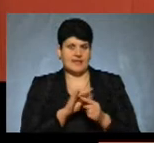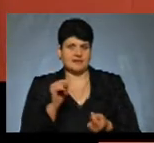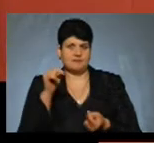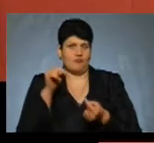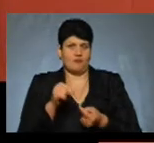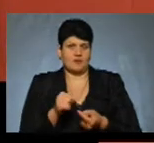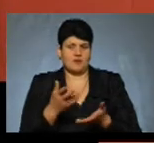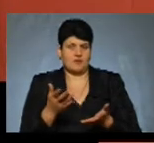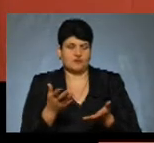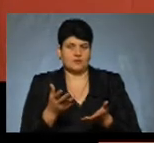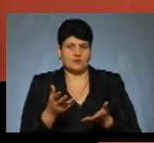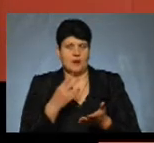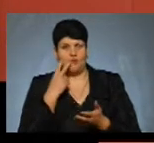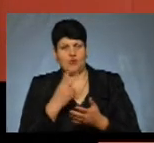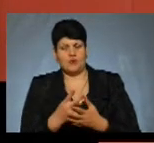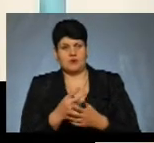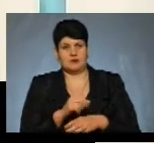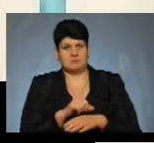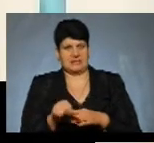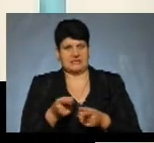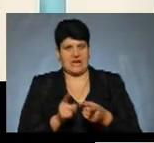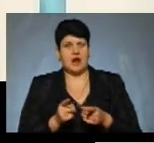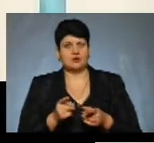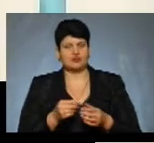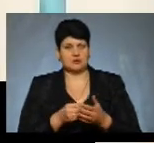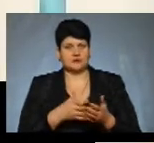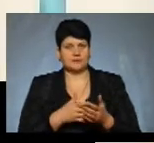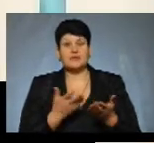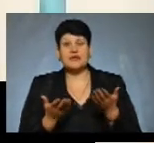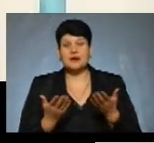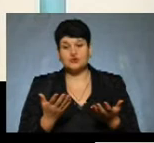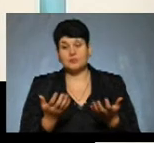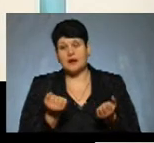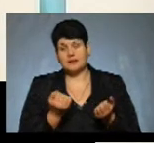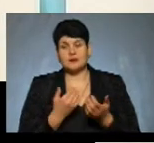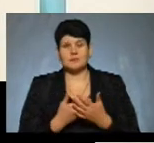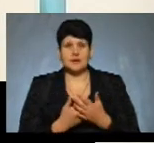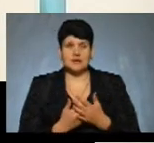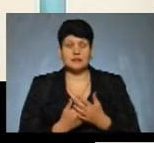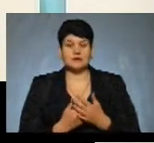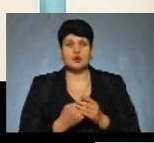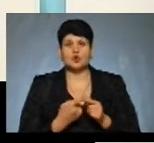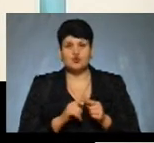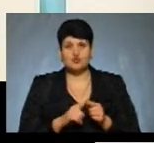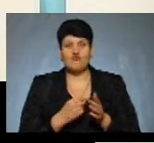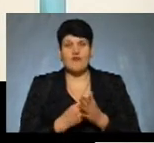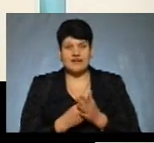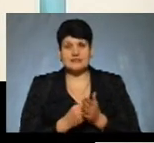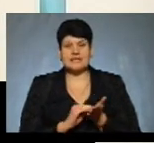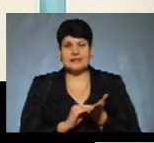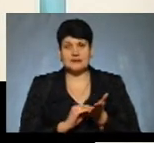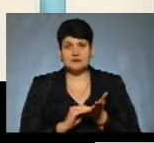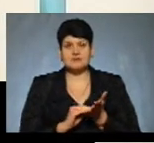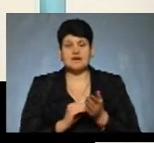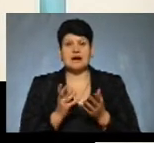на погляд митників з реальною ціною? Ну, якщо брати, наприклад, цю вартість, яка зазначена в рахунку